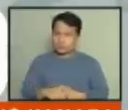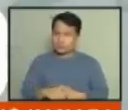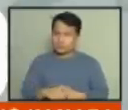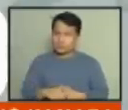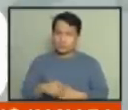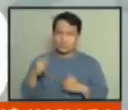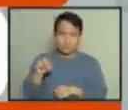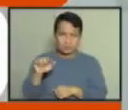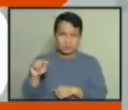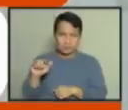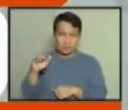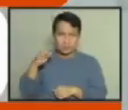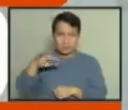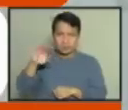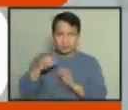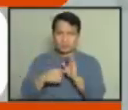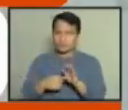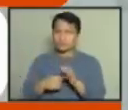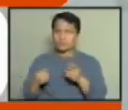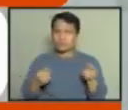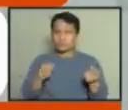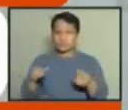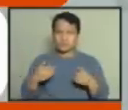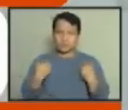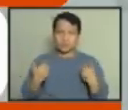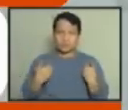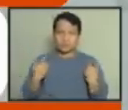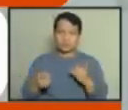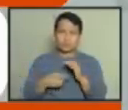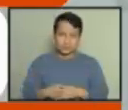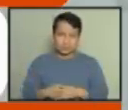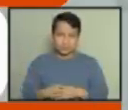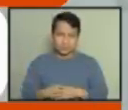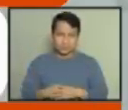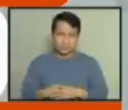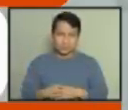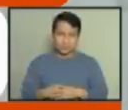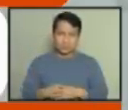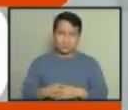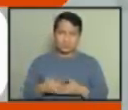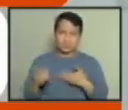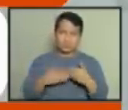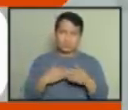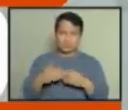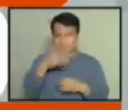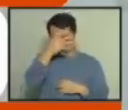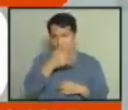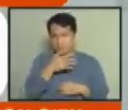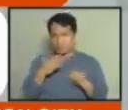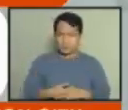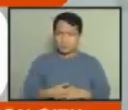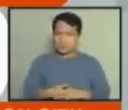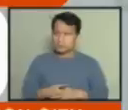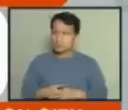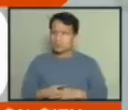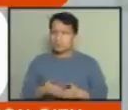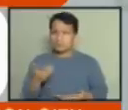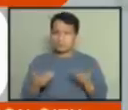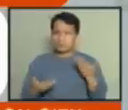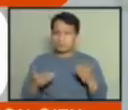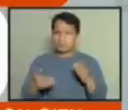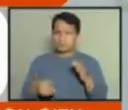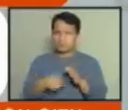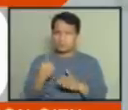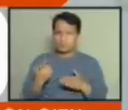lang po narinig from you. Eh, sir, marami rin doon mga kabataan na mga nagsilayas, kanilang mga magulang, at doon daw po nakatambak. Sir, this is